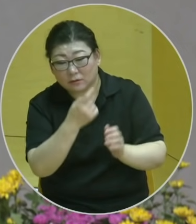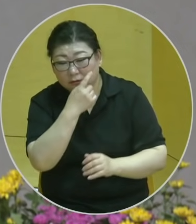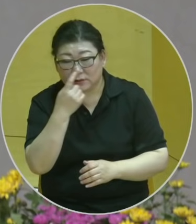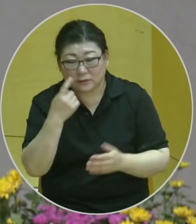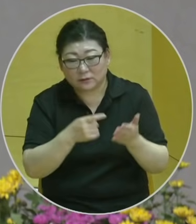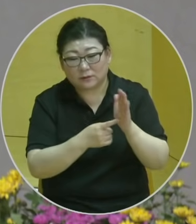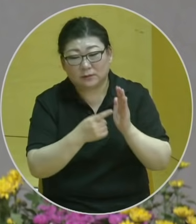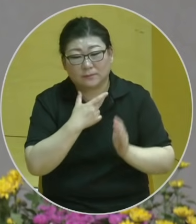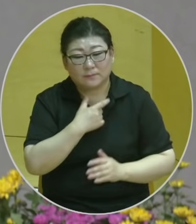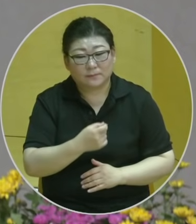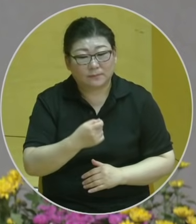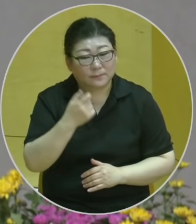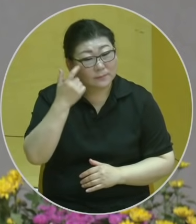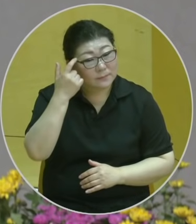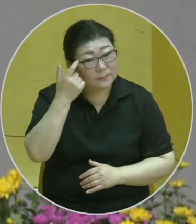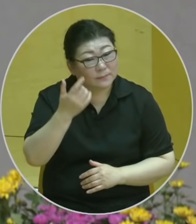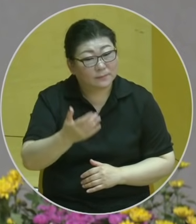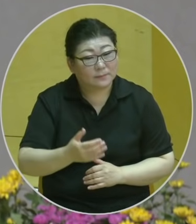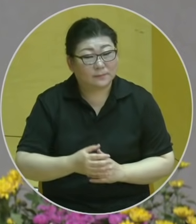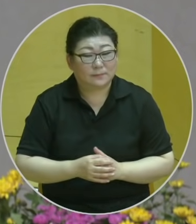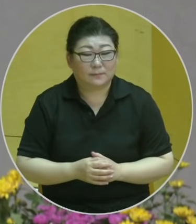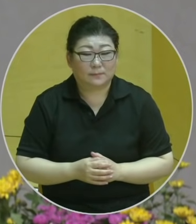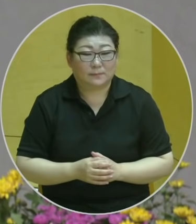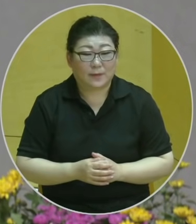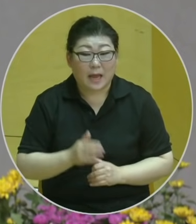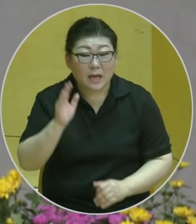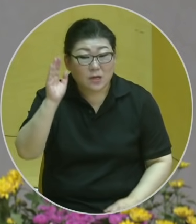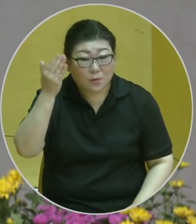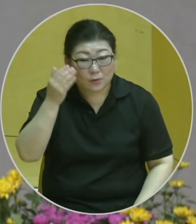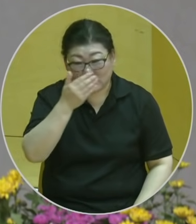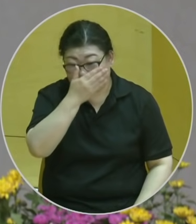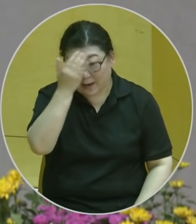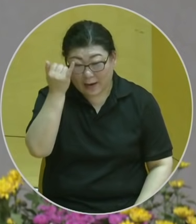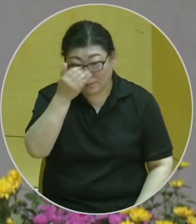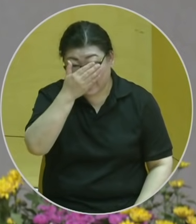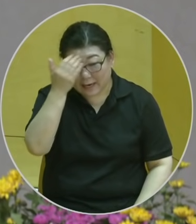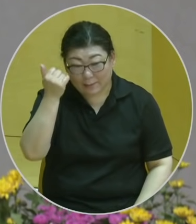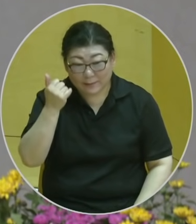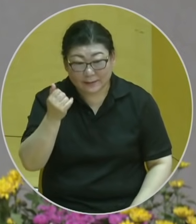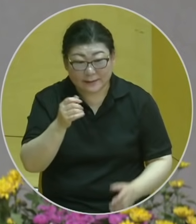싶습니까? 요즘 이 우리 할머니, 할아버지들